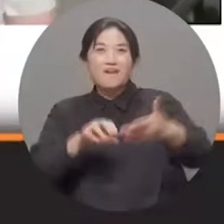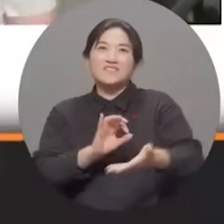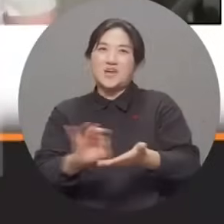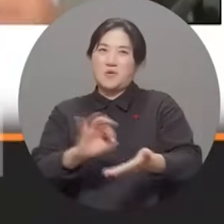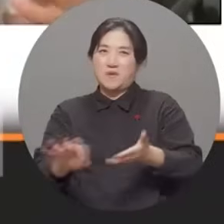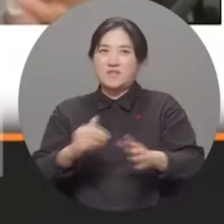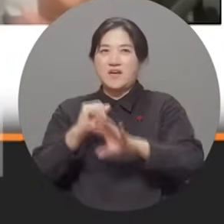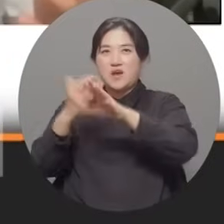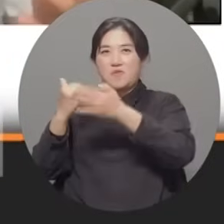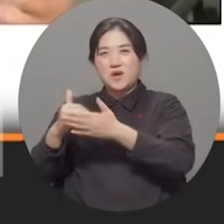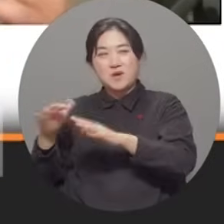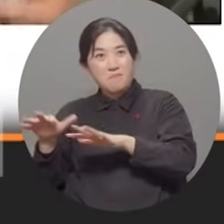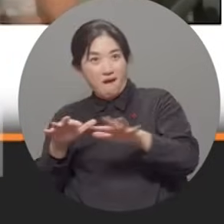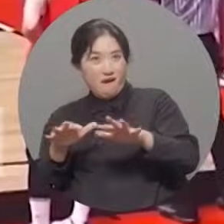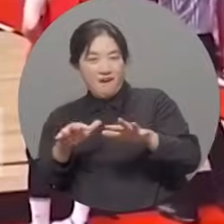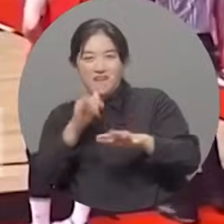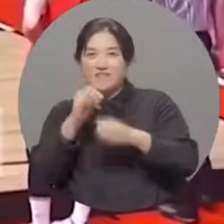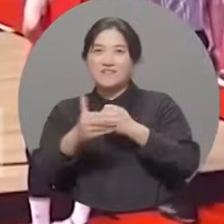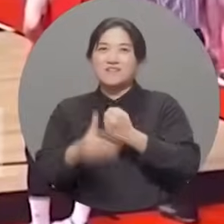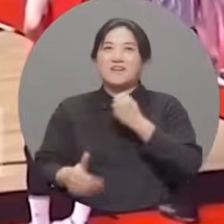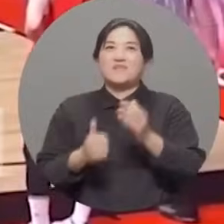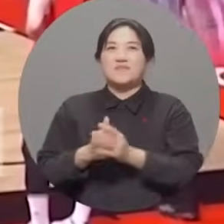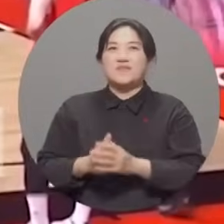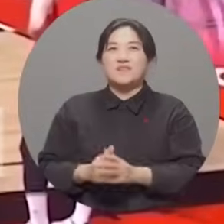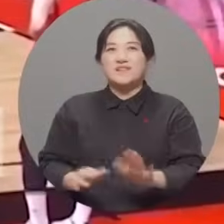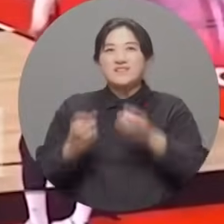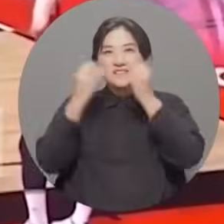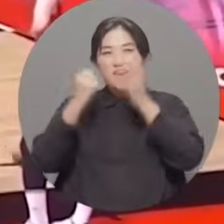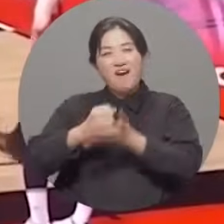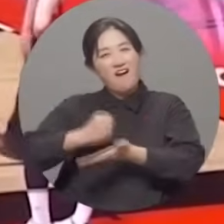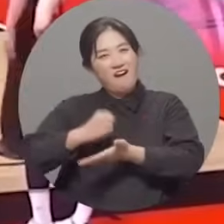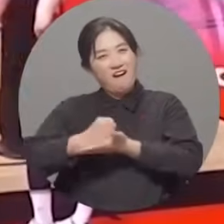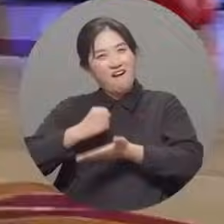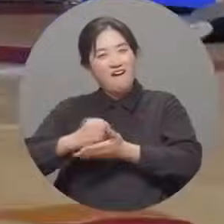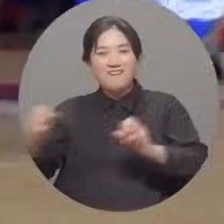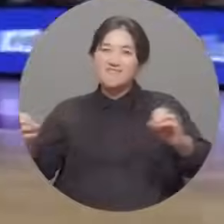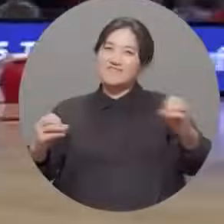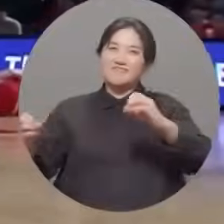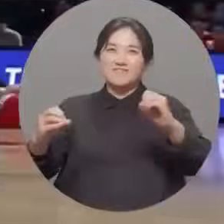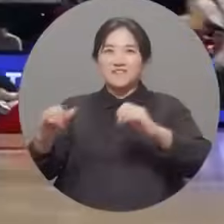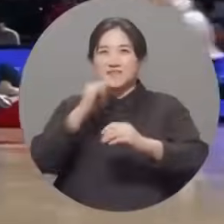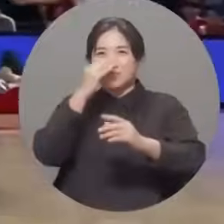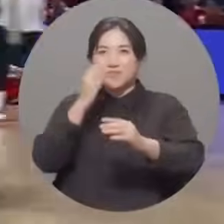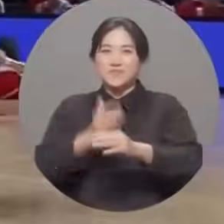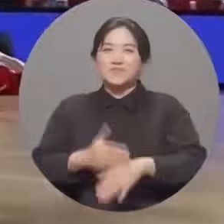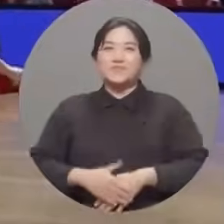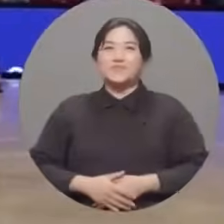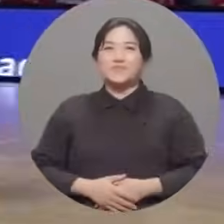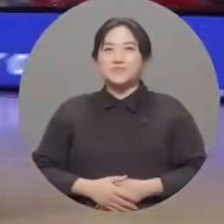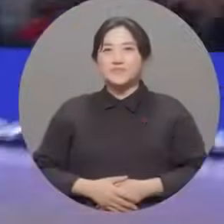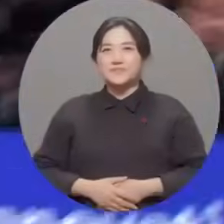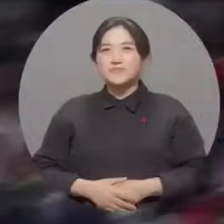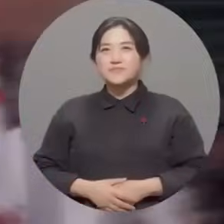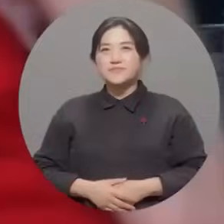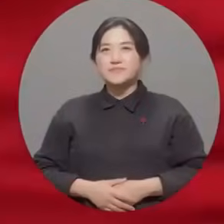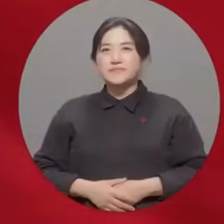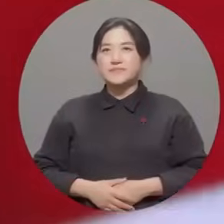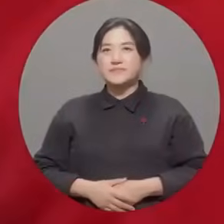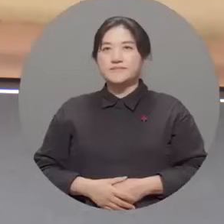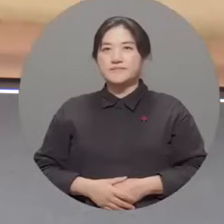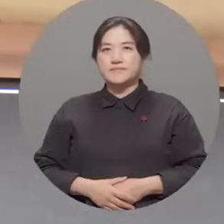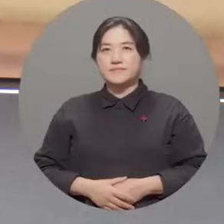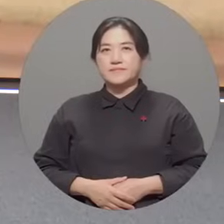농구 팬들의 관심이 더해지면서 새 이야기거리로 회자되고 있습니다. MBC 뉴스 손장훈입니다.